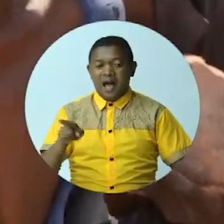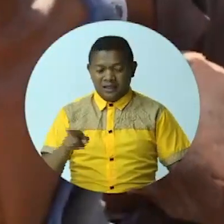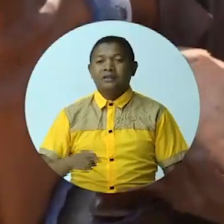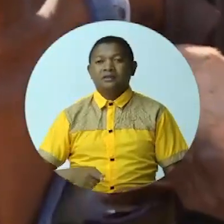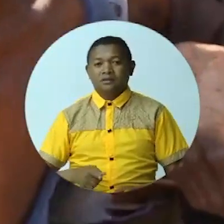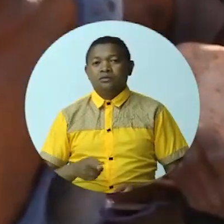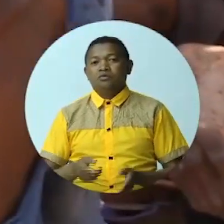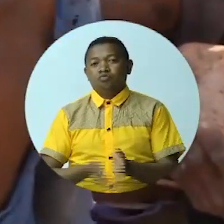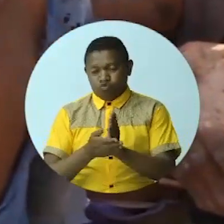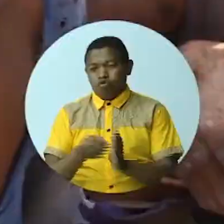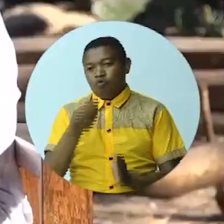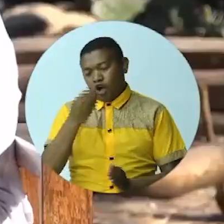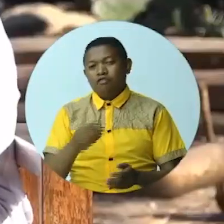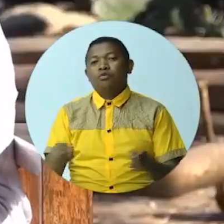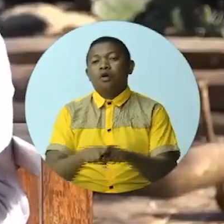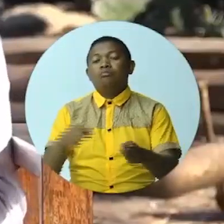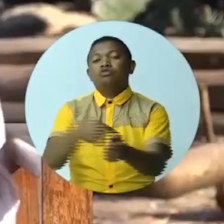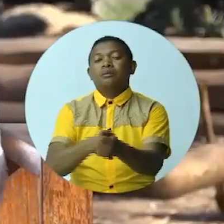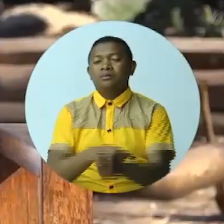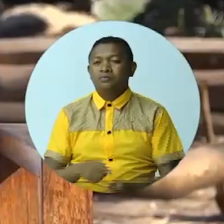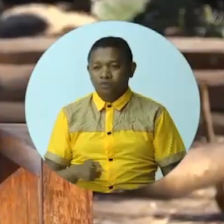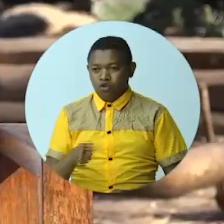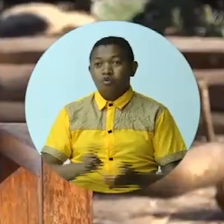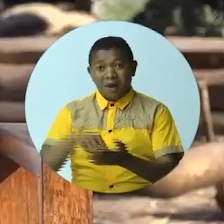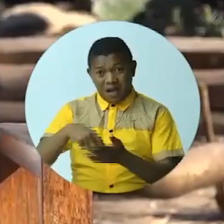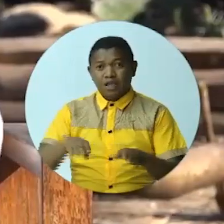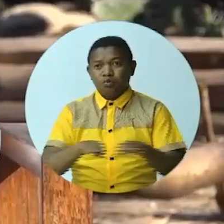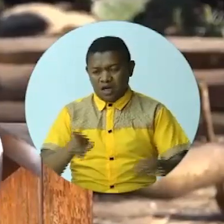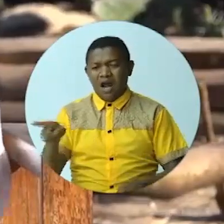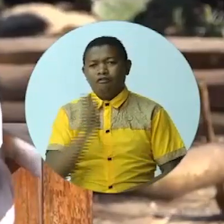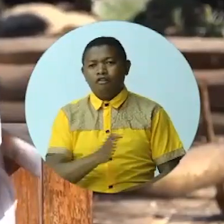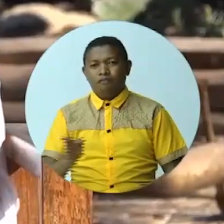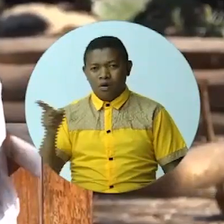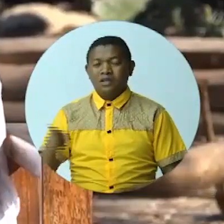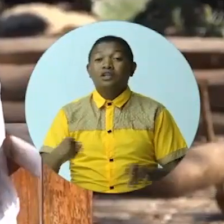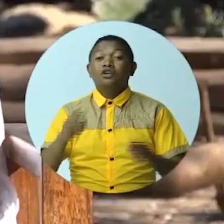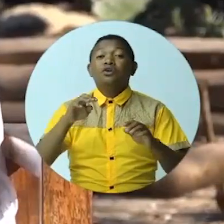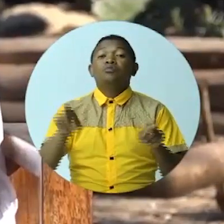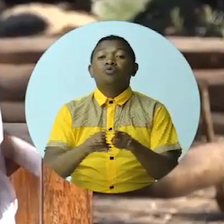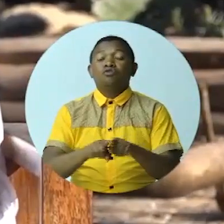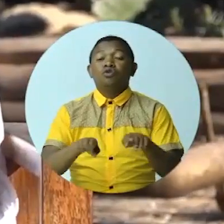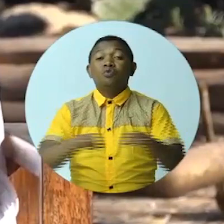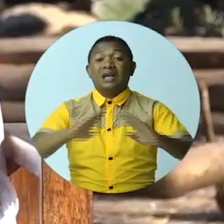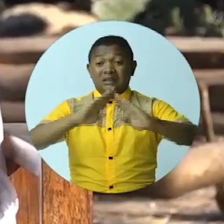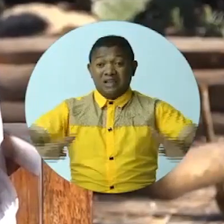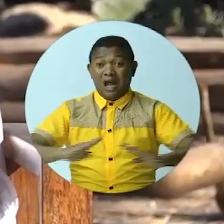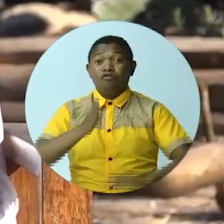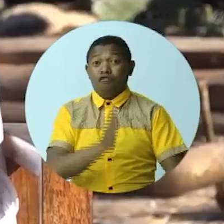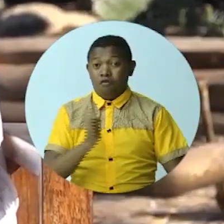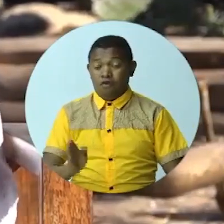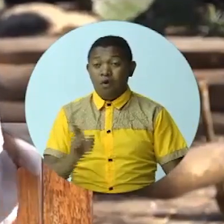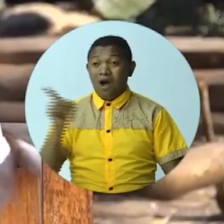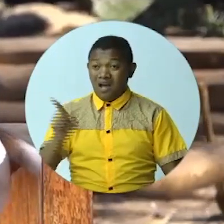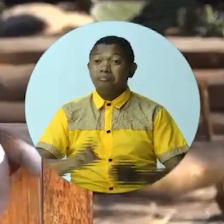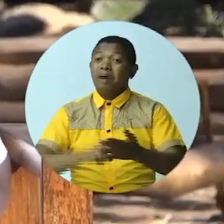et médical. Inona tsara moa izy io zany? Izy io dia toby lehibe a apetratsika zany a